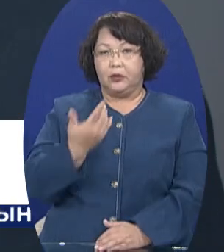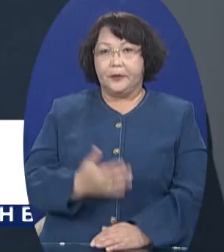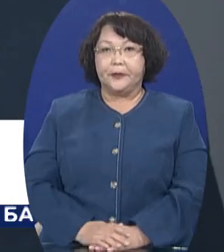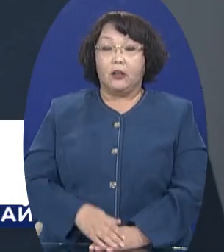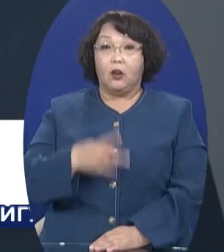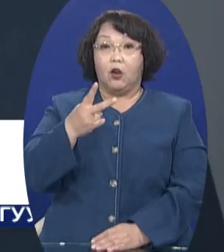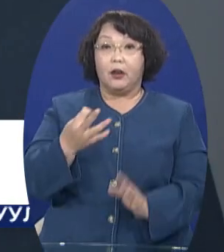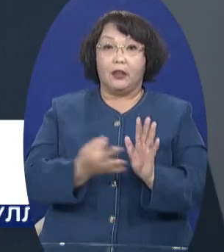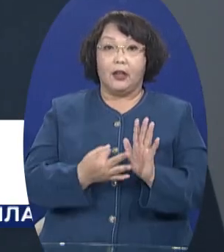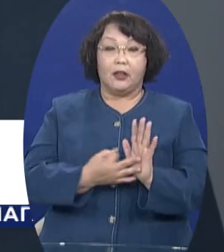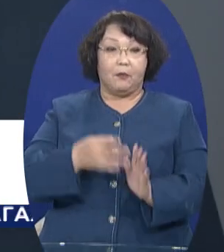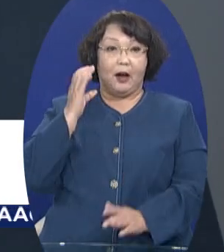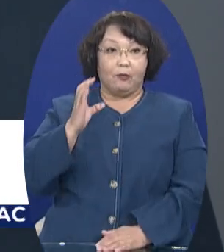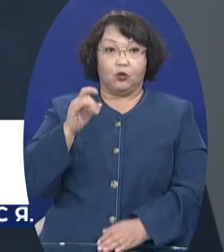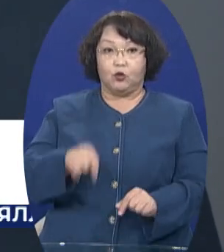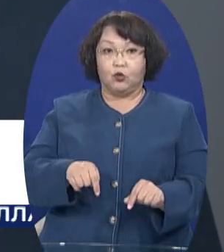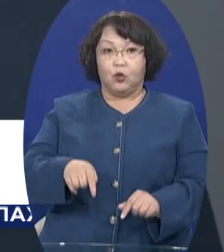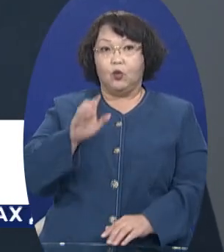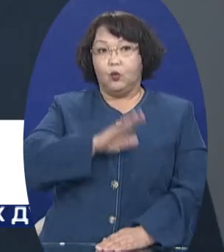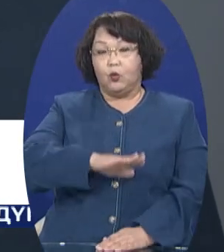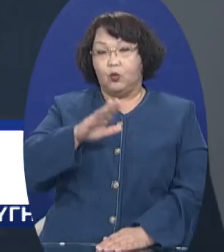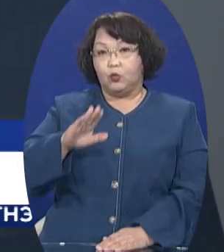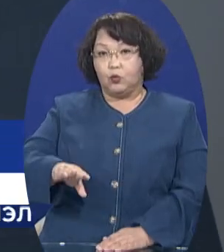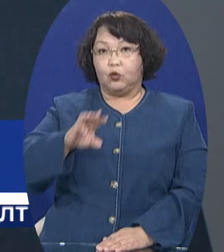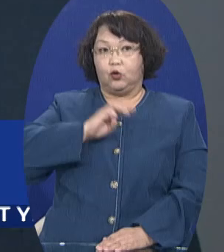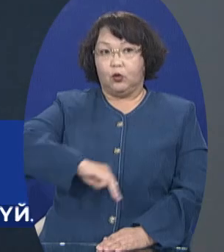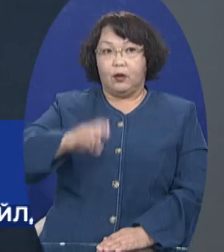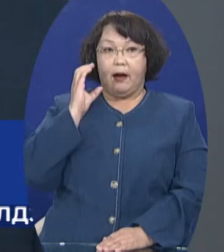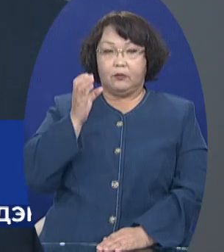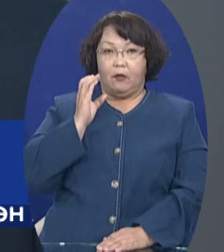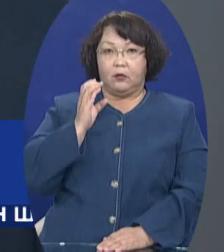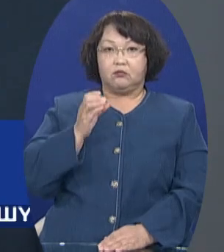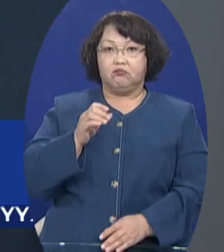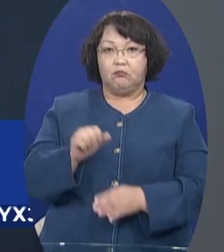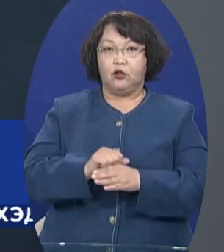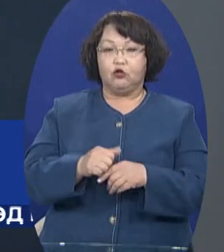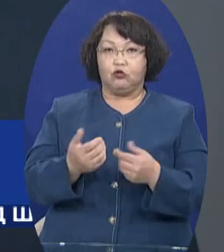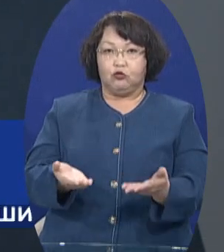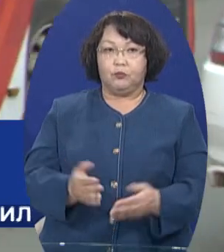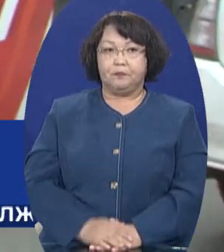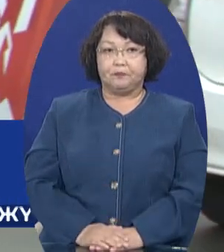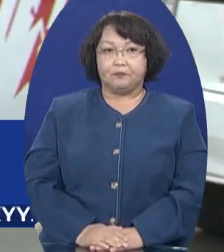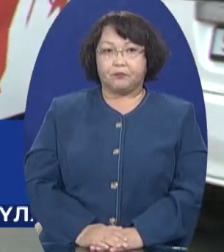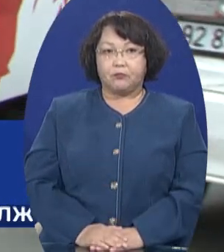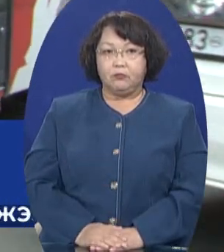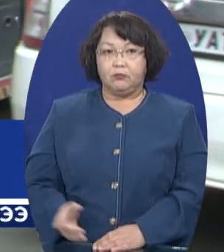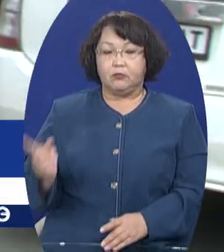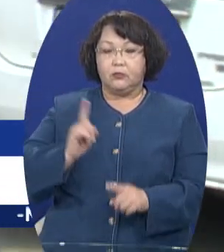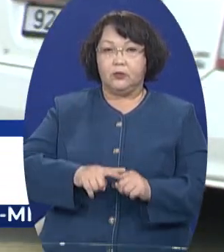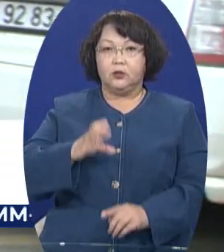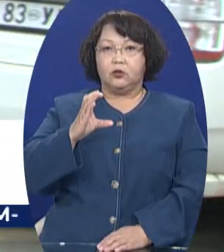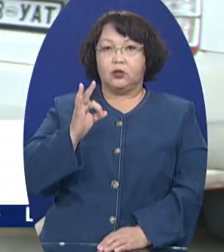288 автобус өнөөдөр зөвхөн хүүхдийн одоо автобусны чиглэлээр гарах гэж байна. За энэ дэрс нэмэгдээд Сонгон айхын